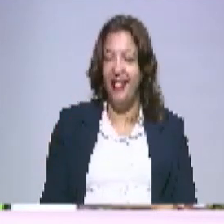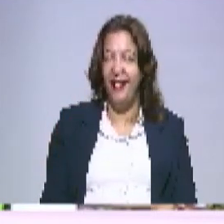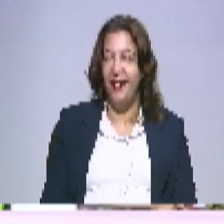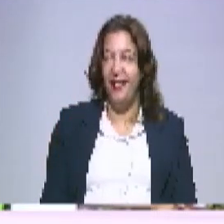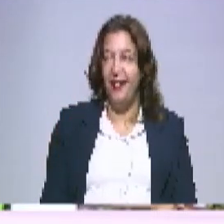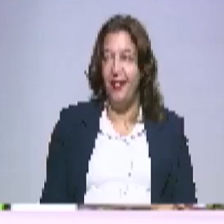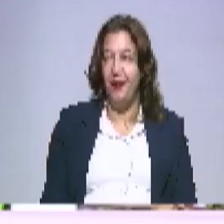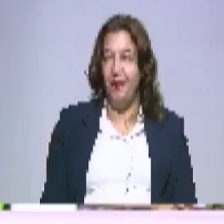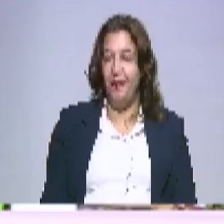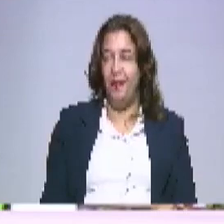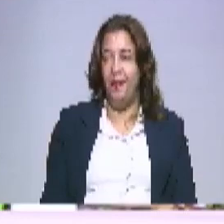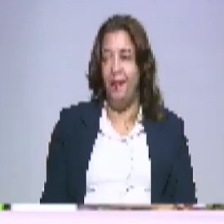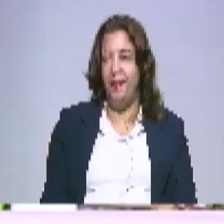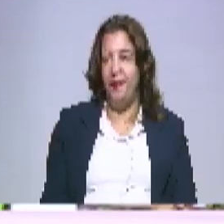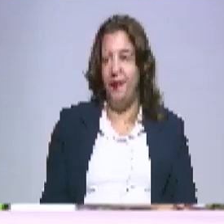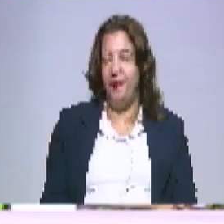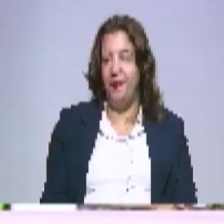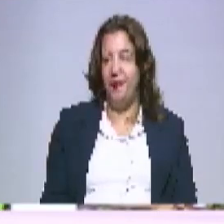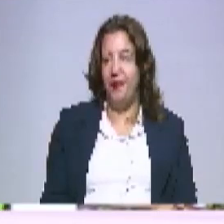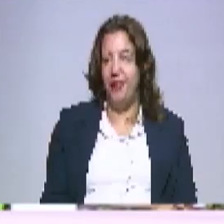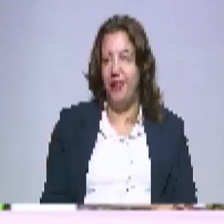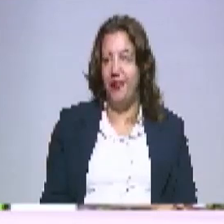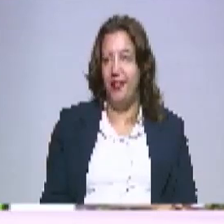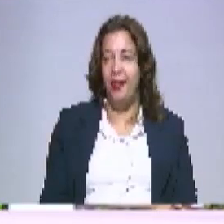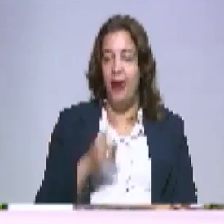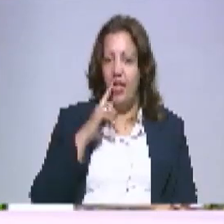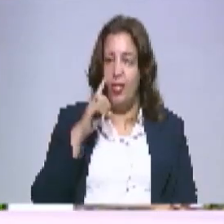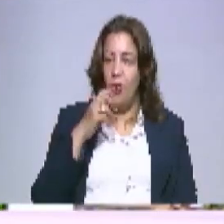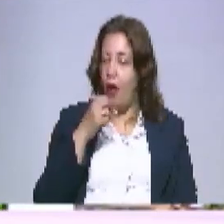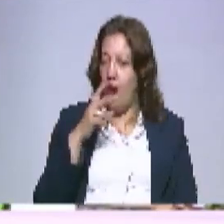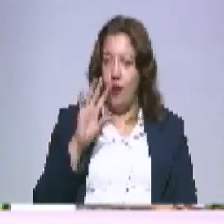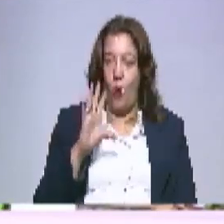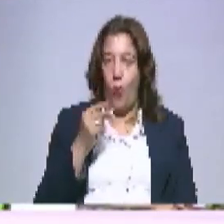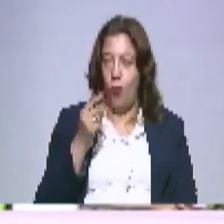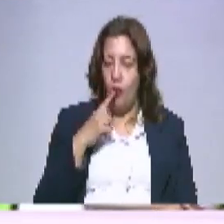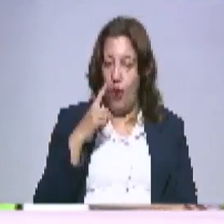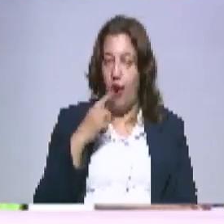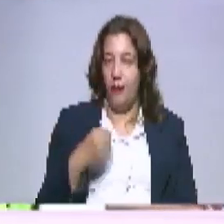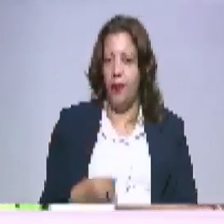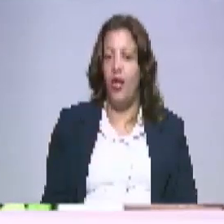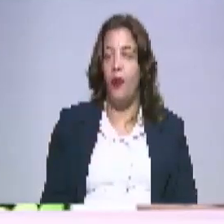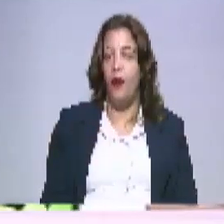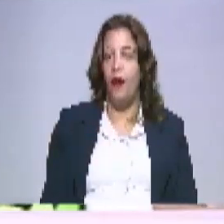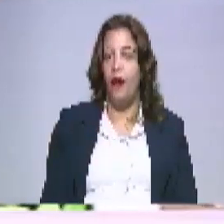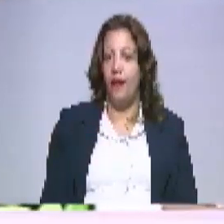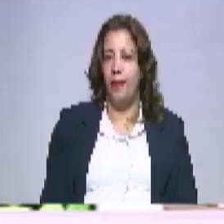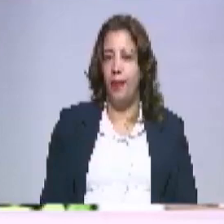طيب احنا معانا دلوقتي 10 دقائق هنكون خلصنا كل حاجه ان شاء الله.